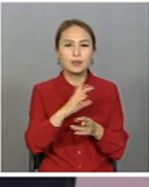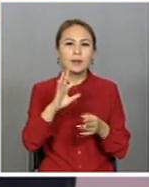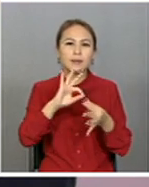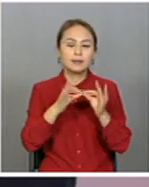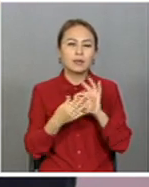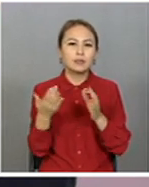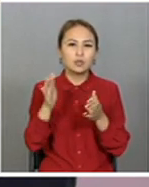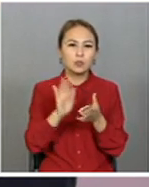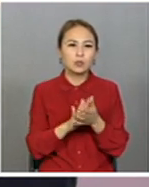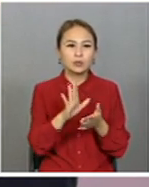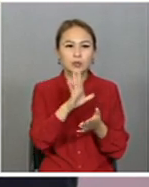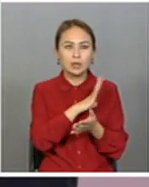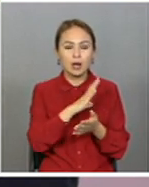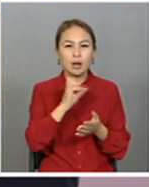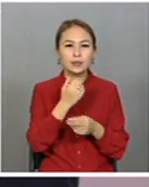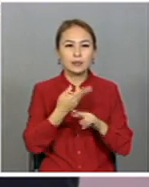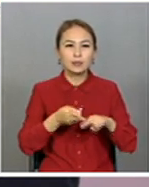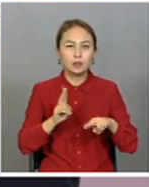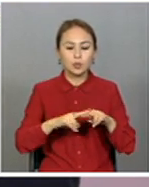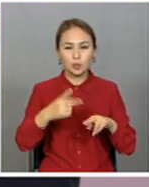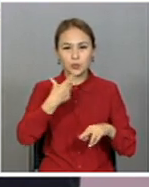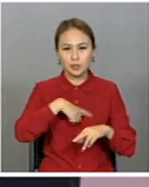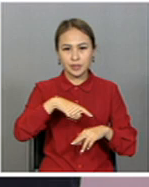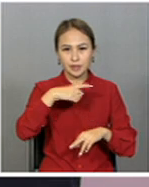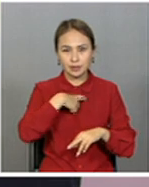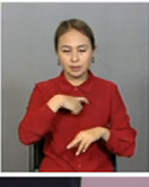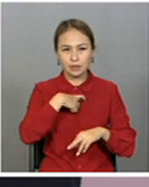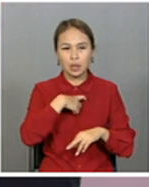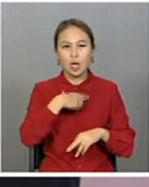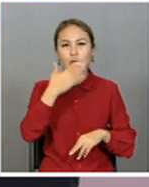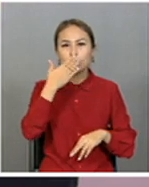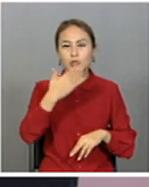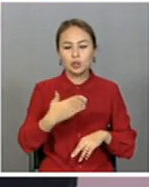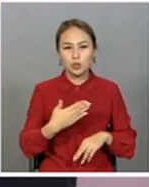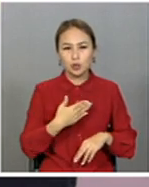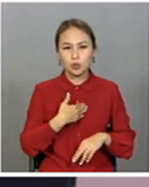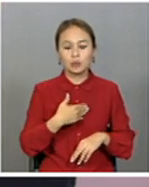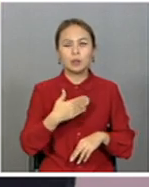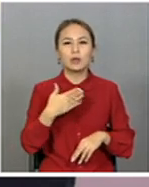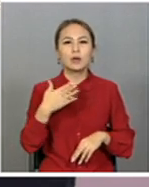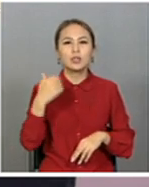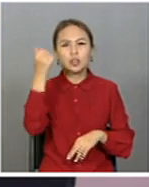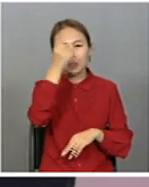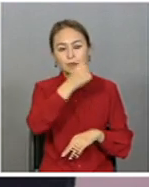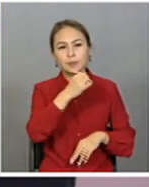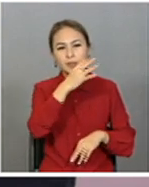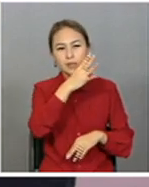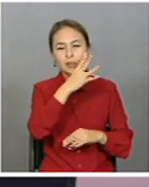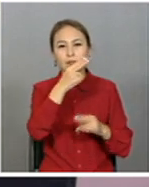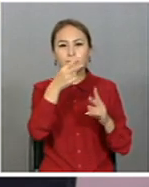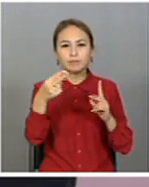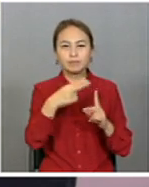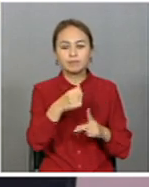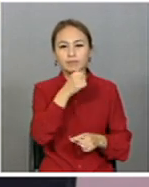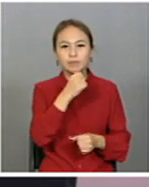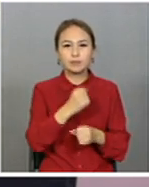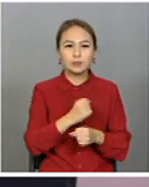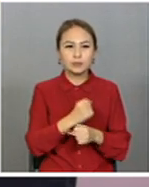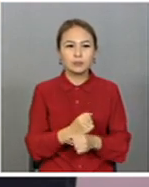болдыңдар. Ал енді өздеріңнің сүйікті жыл мезгілдерін туралы мәтін құрастырып жазыңдар.